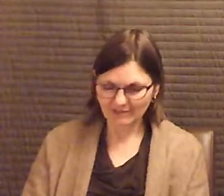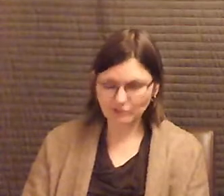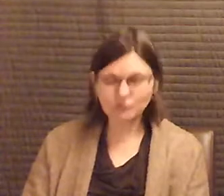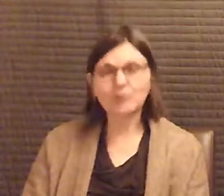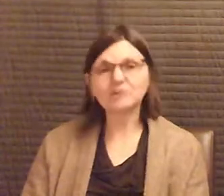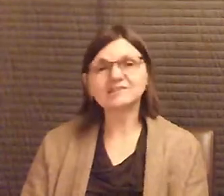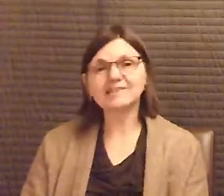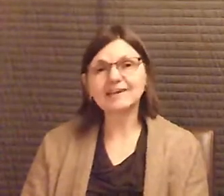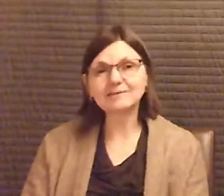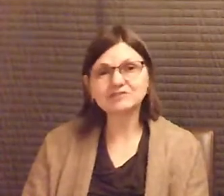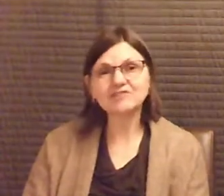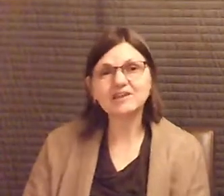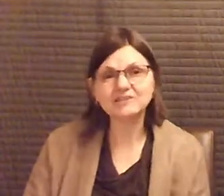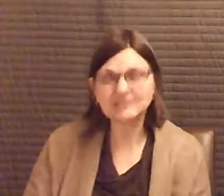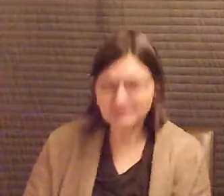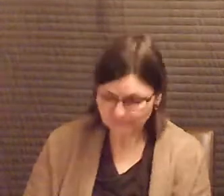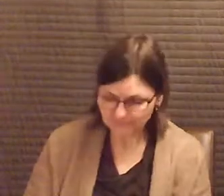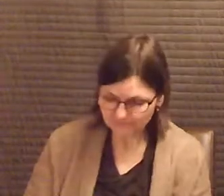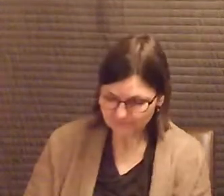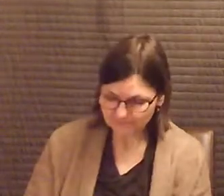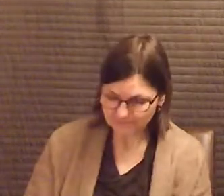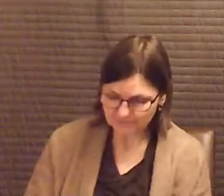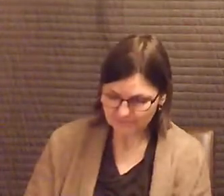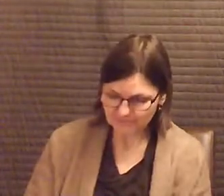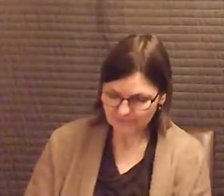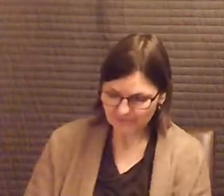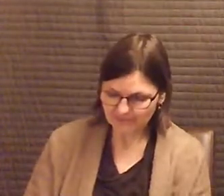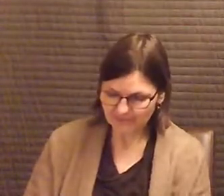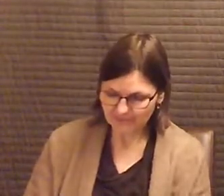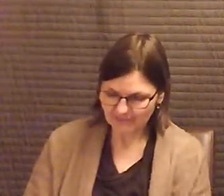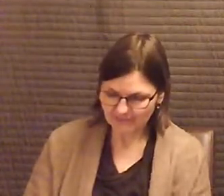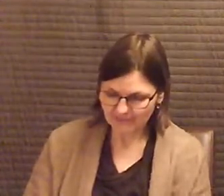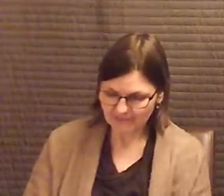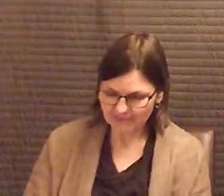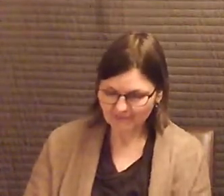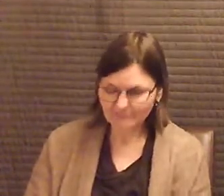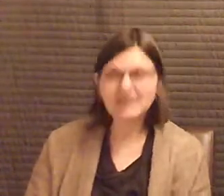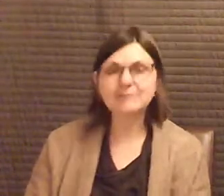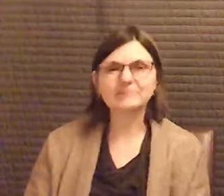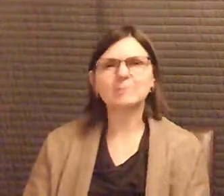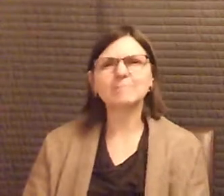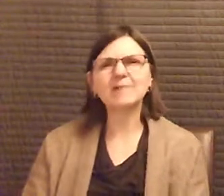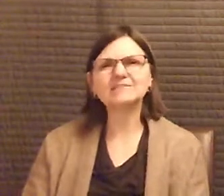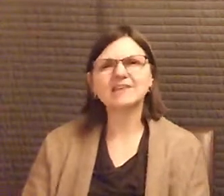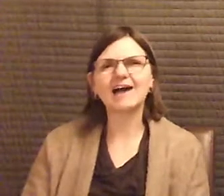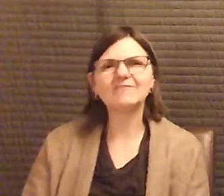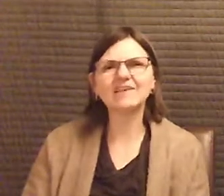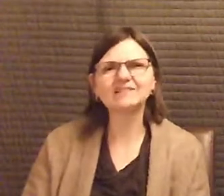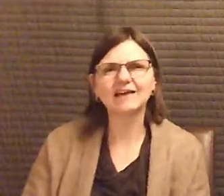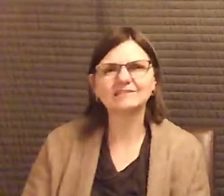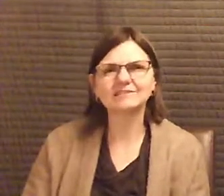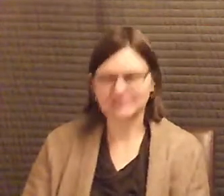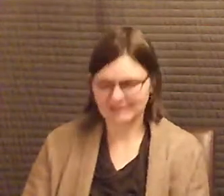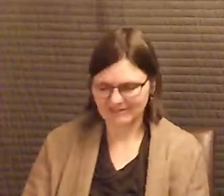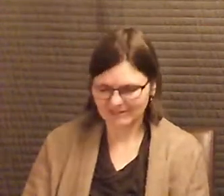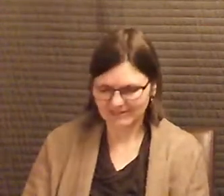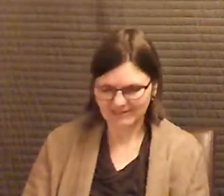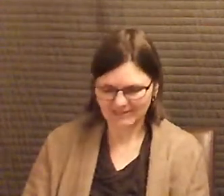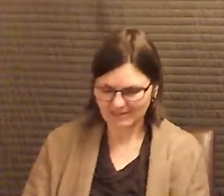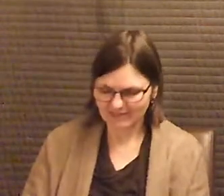en toen ze begonnen te zingen versteend in de loor game why is my the presence of the hier met zijn machtige aanwezigheid